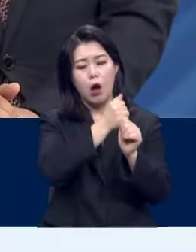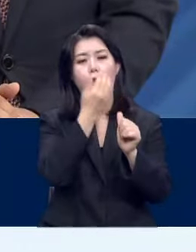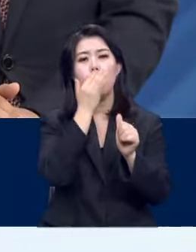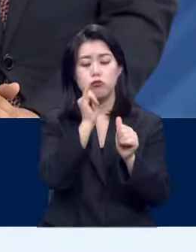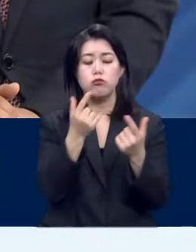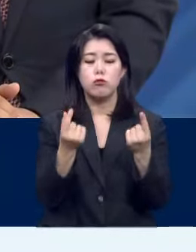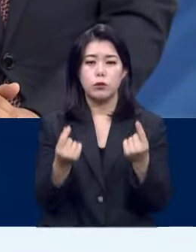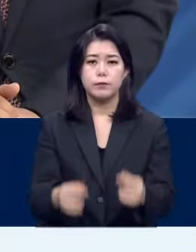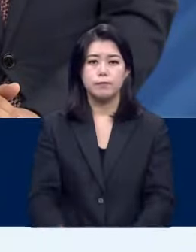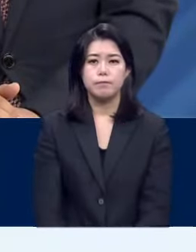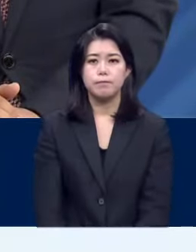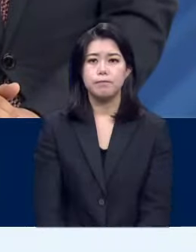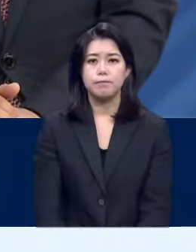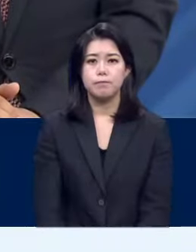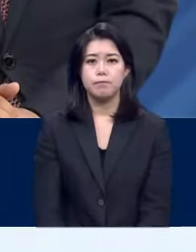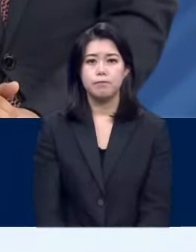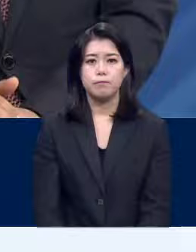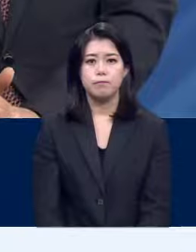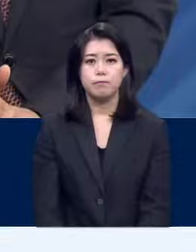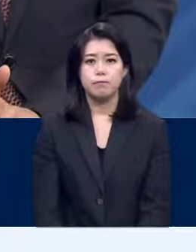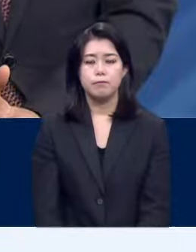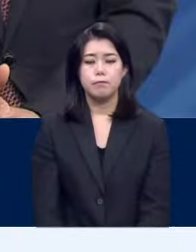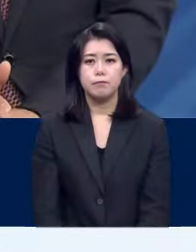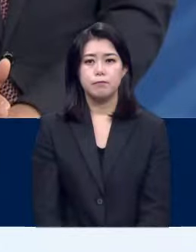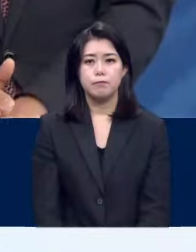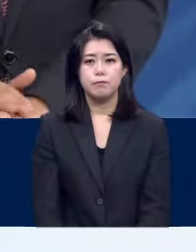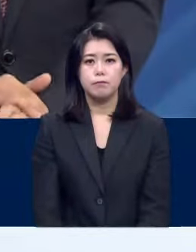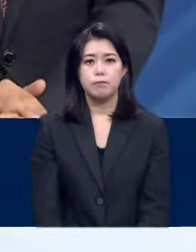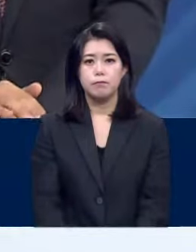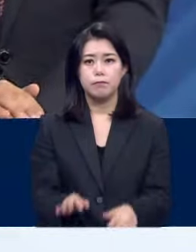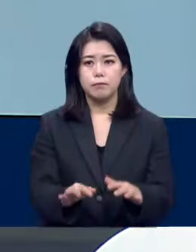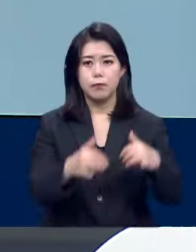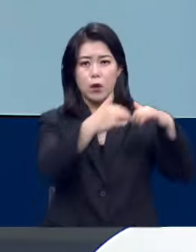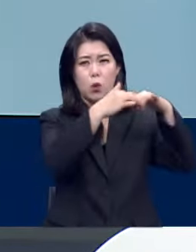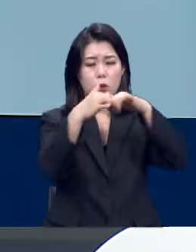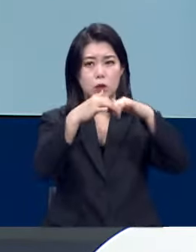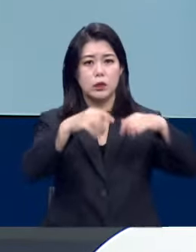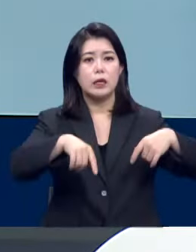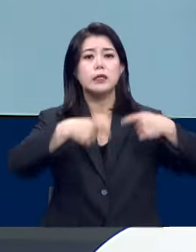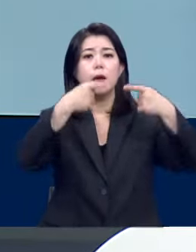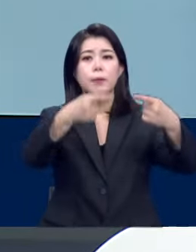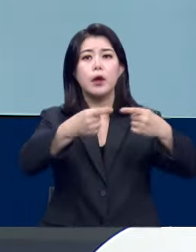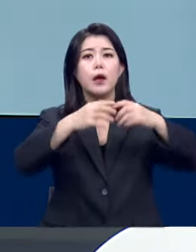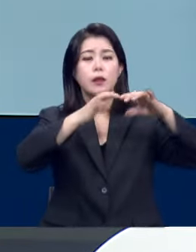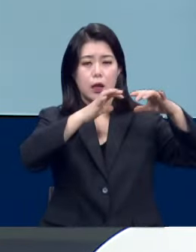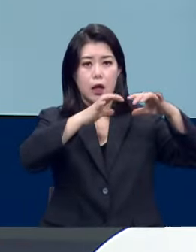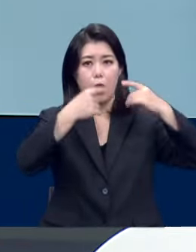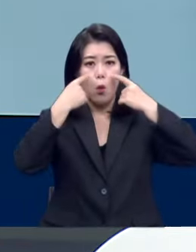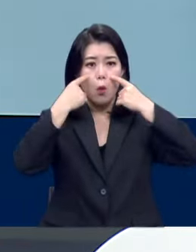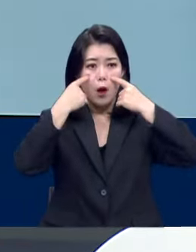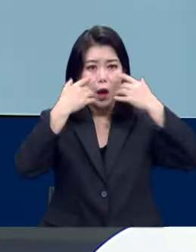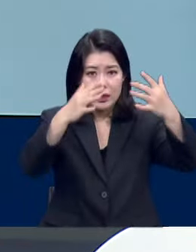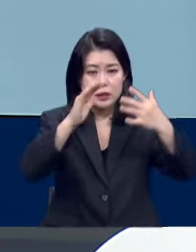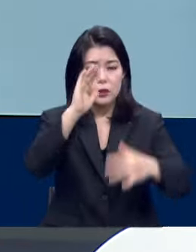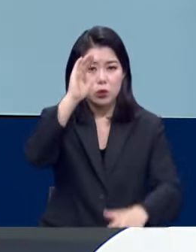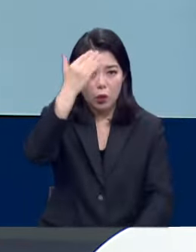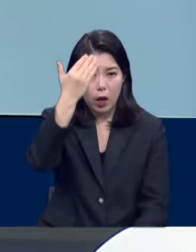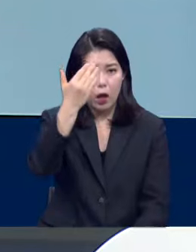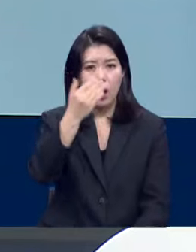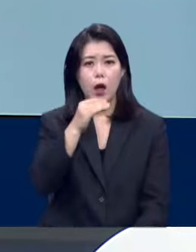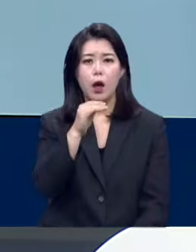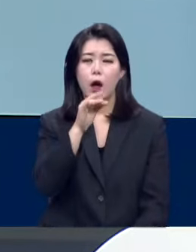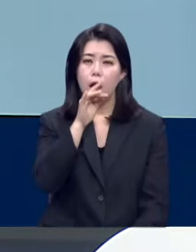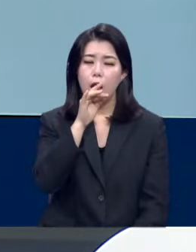법리적으로 지 가능한 상황에 놓이게 되는 겁니다 예 쉽게 얘기해서 지금 교전 참가국이 명실공이 확정이 되느냐 안